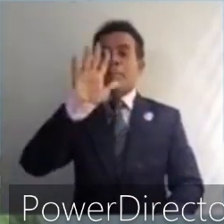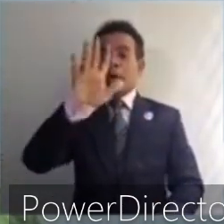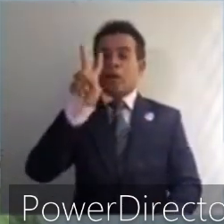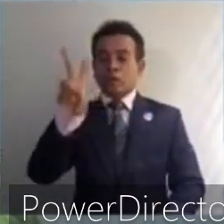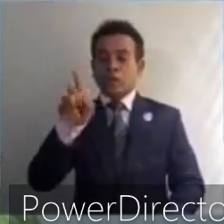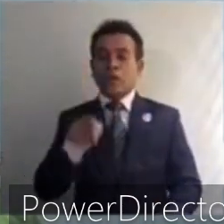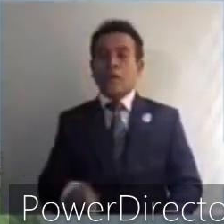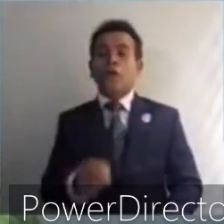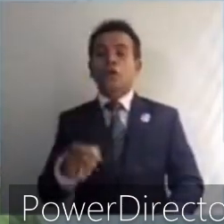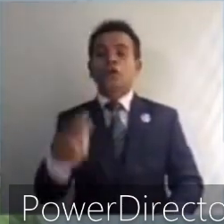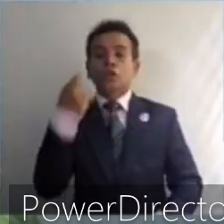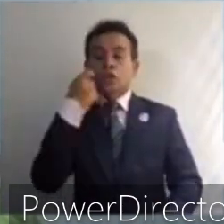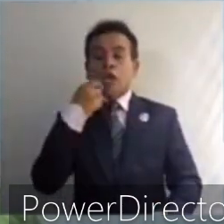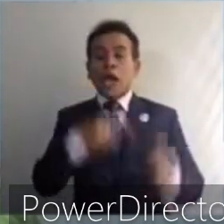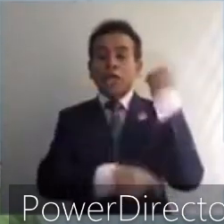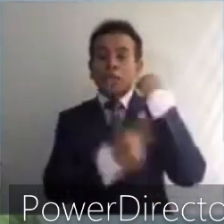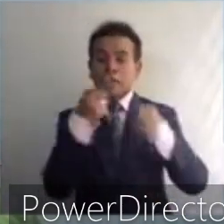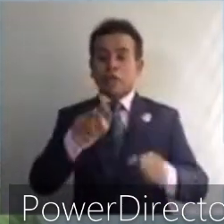2,132 জন।